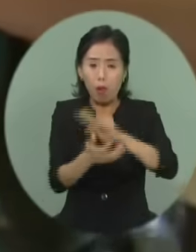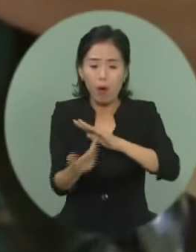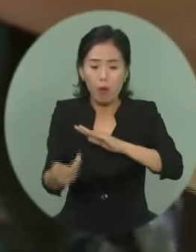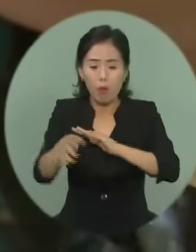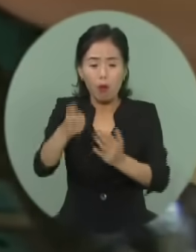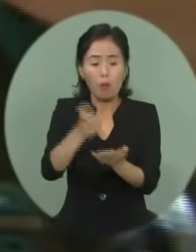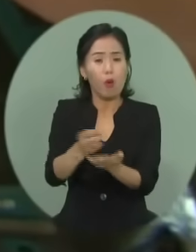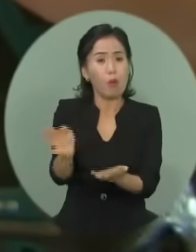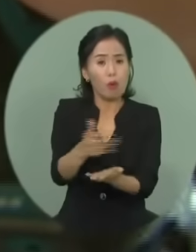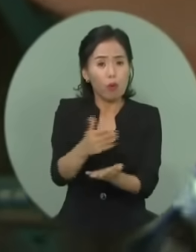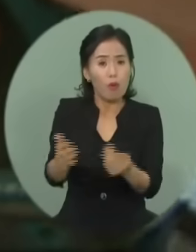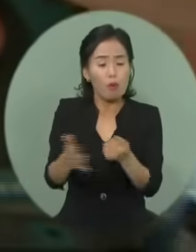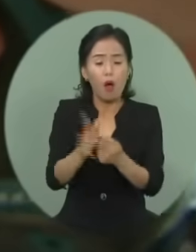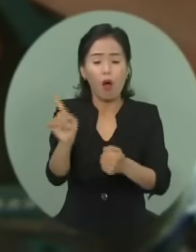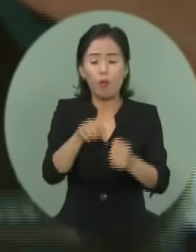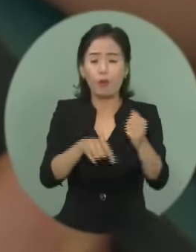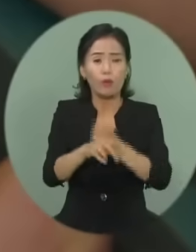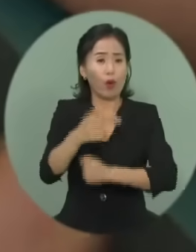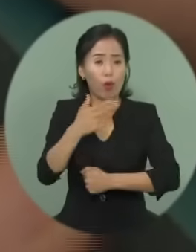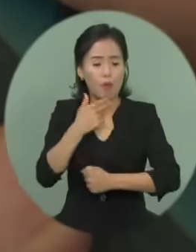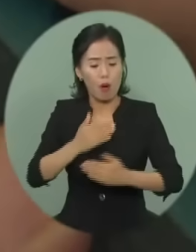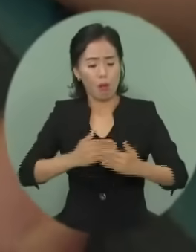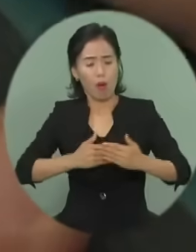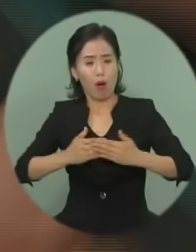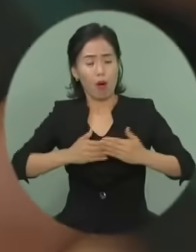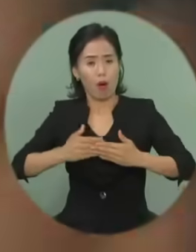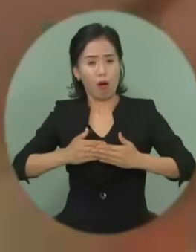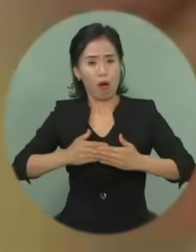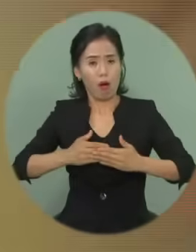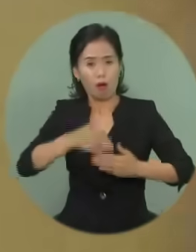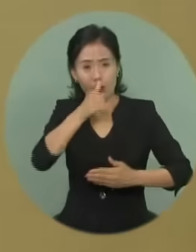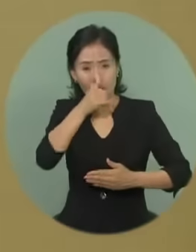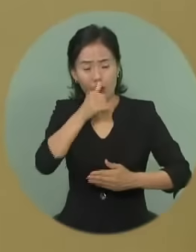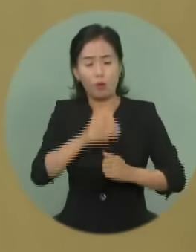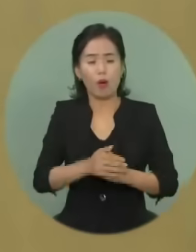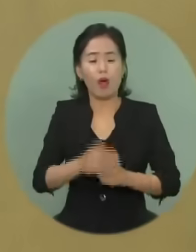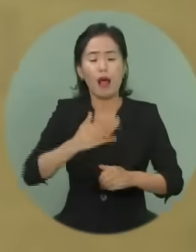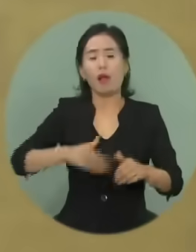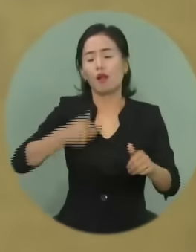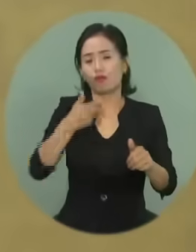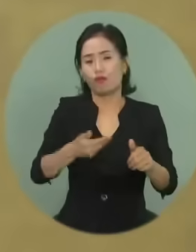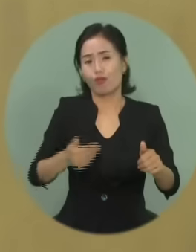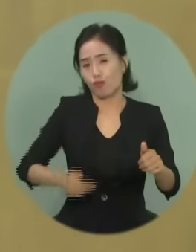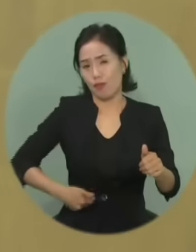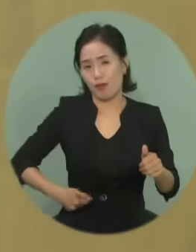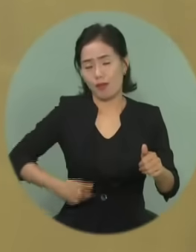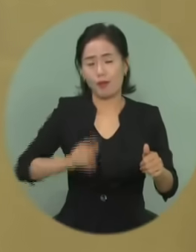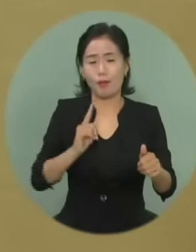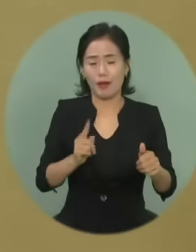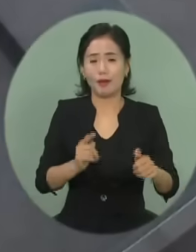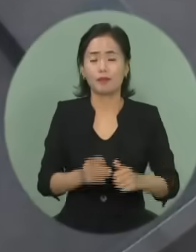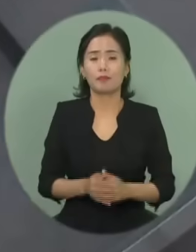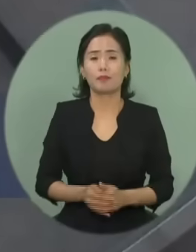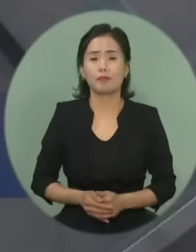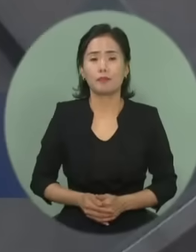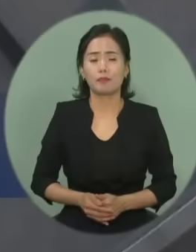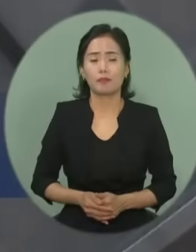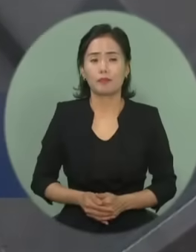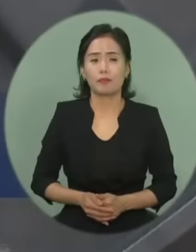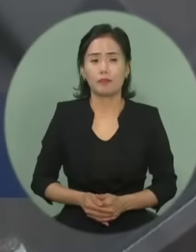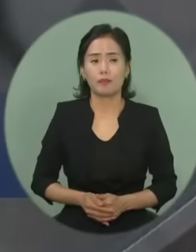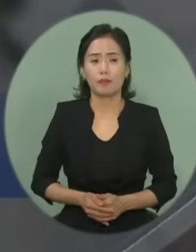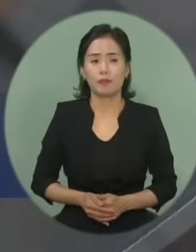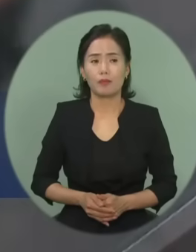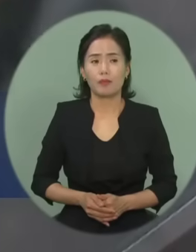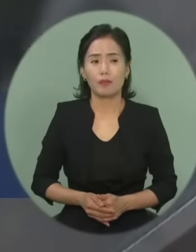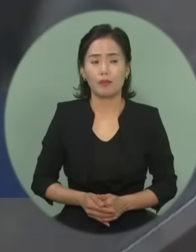규정이 없다는 이유로 영문도 모른 채 불안에 떨어야 하냐며 최소한 알려는 줘야하는 것 아니냐는 겁니다 정말로